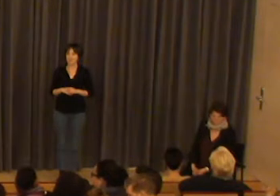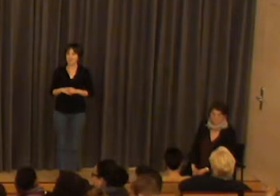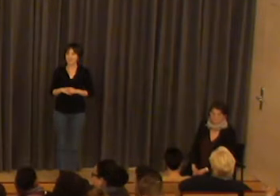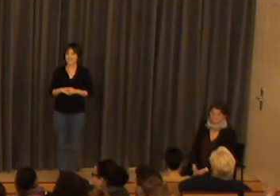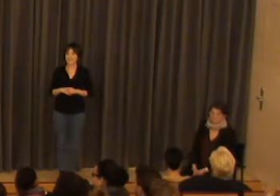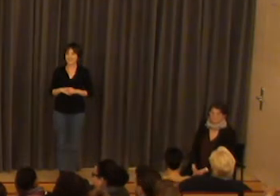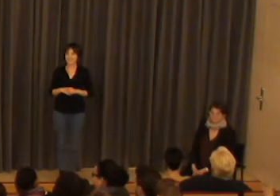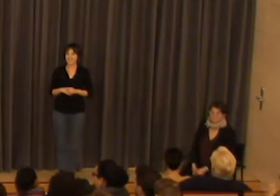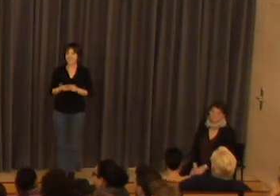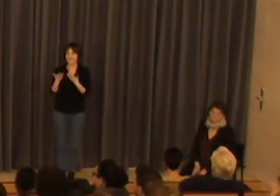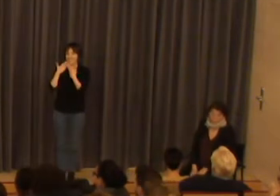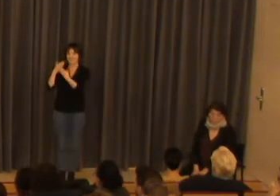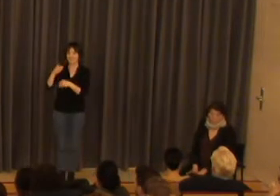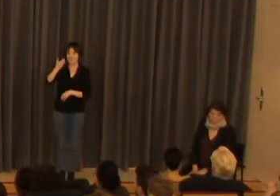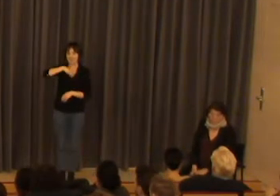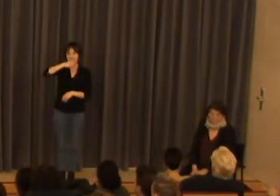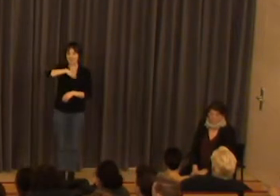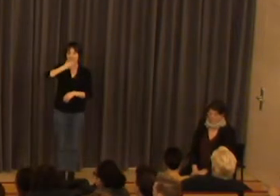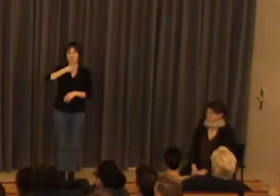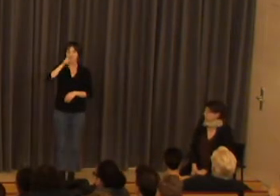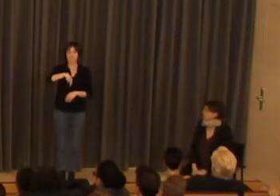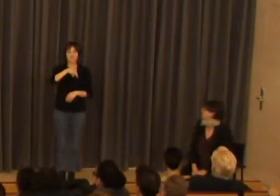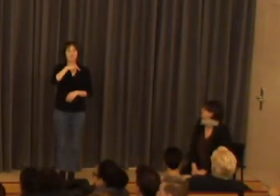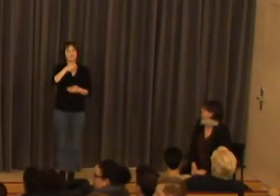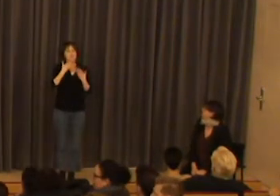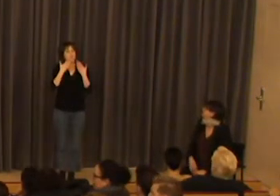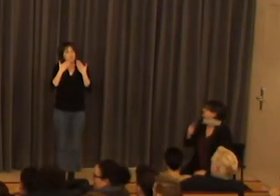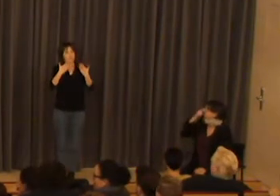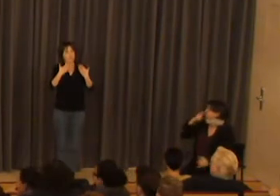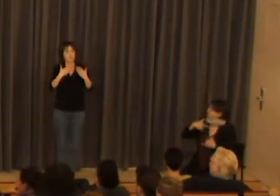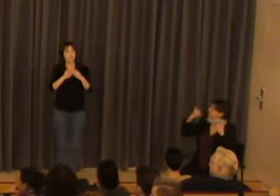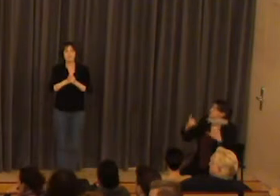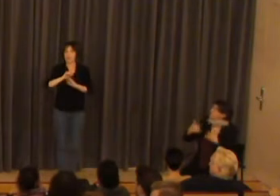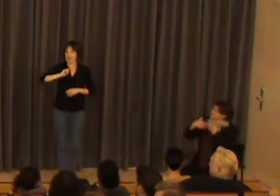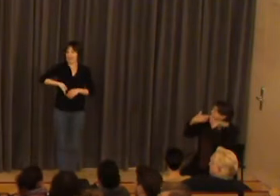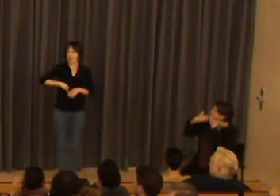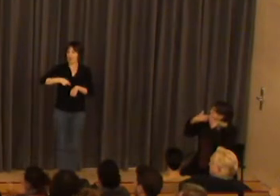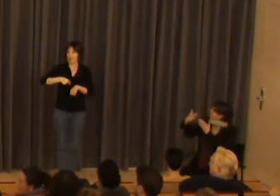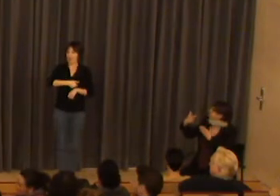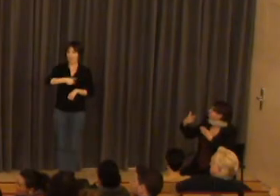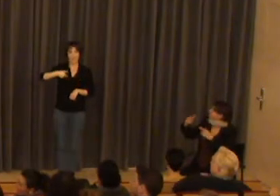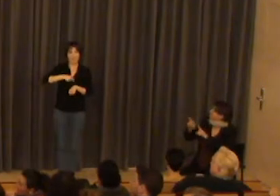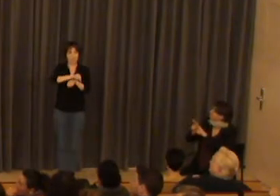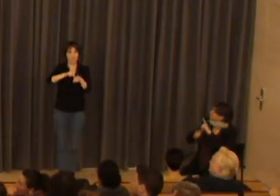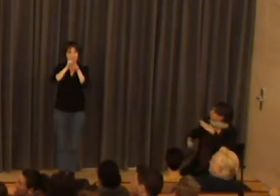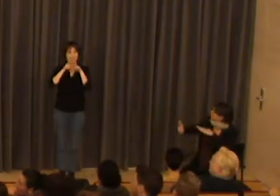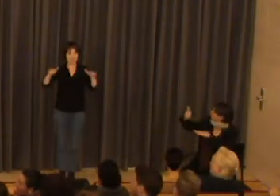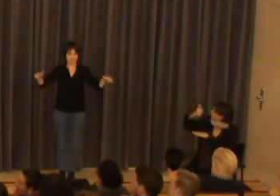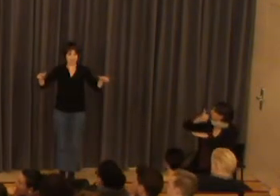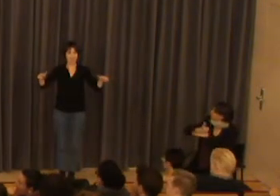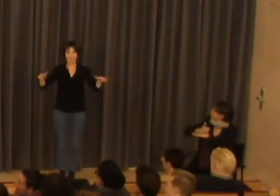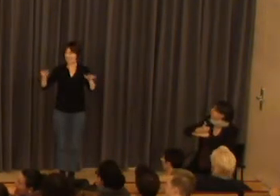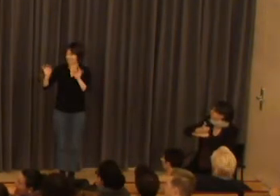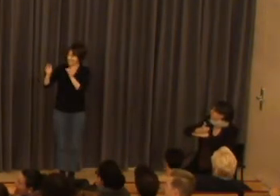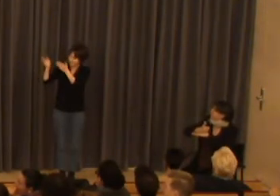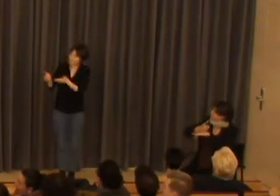Moltes gràcies, Marta, i moltes gràcies també a la Direcció General de Política Lingüística